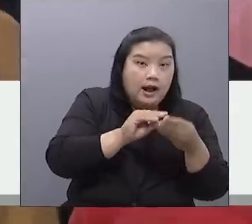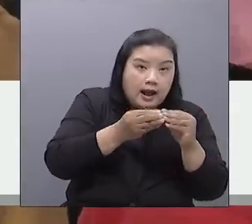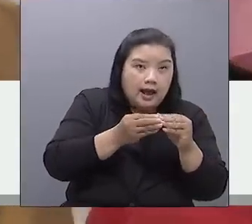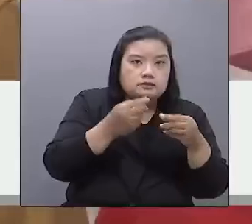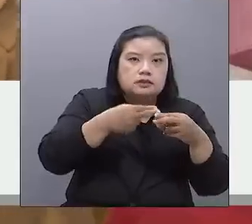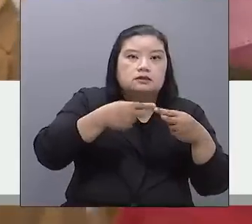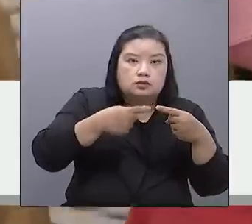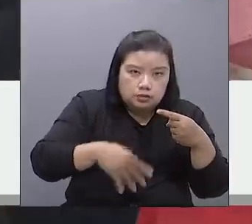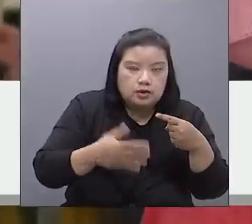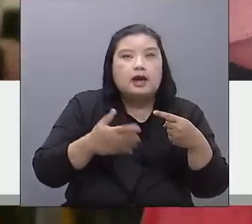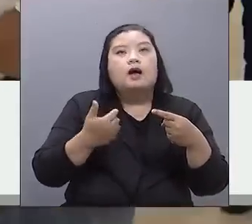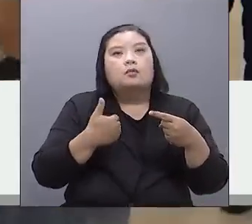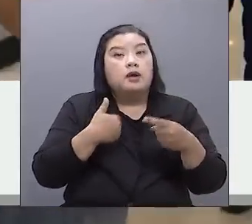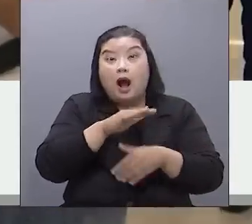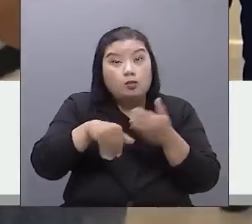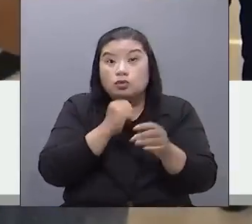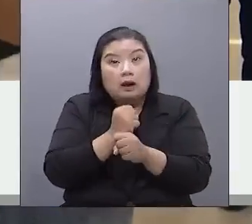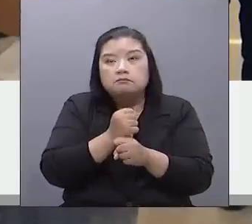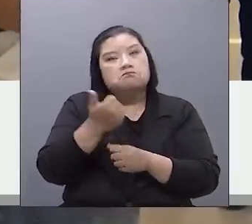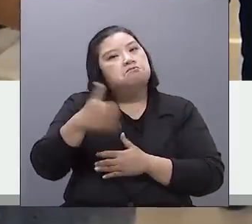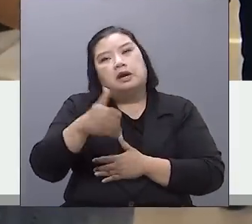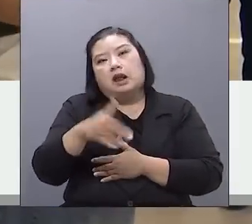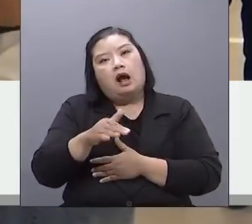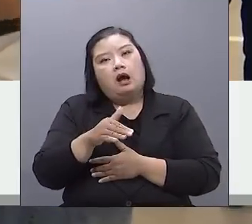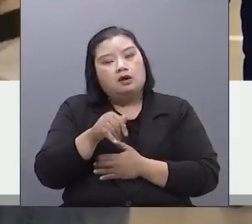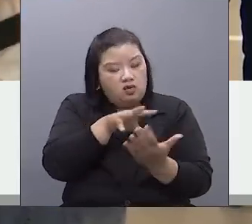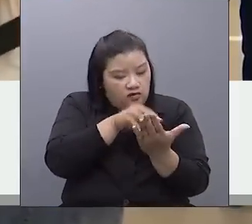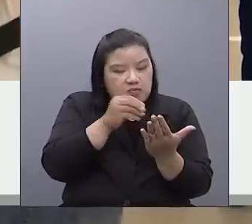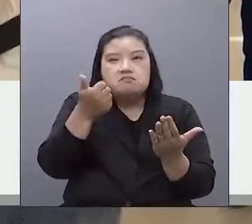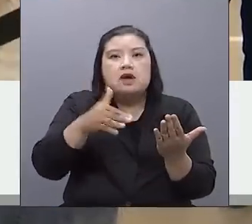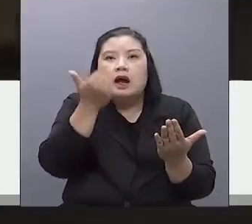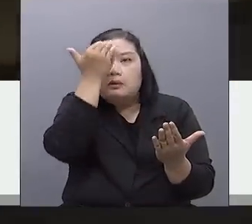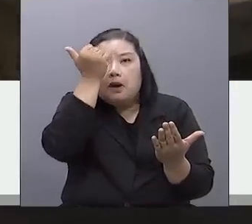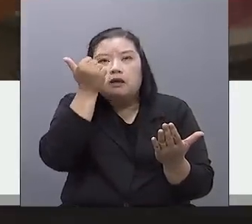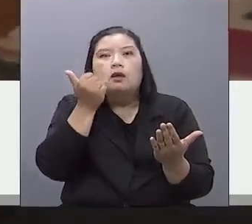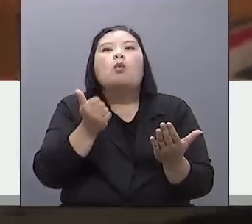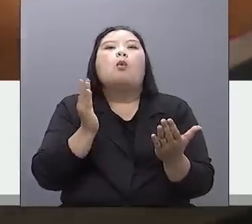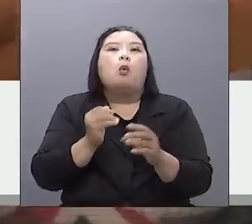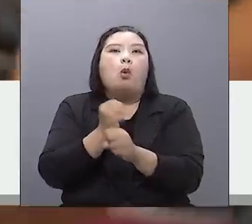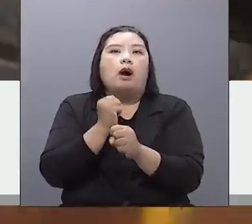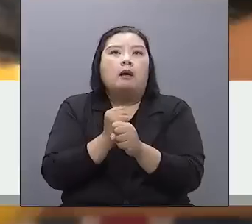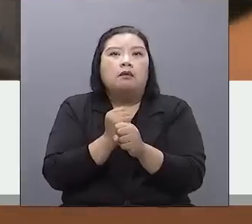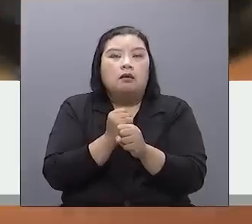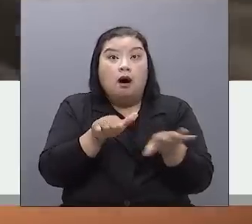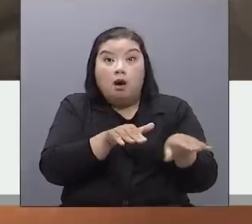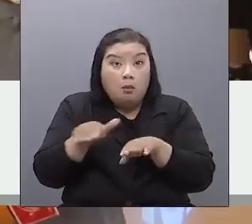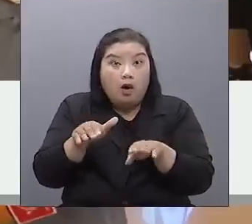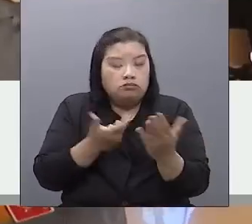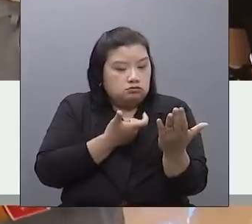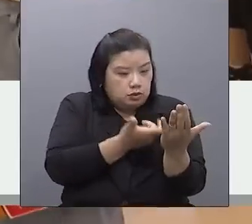มไปถึงชุดของจังหวัดไม่สามารถสแกน QR code ไปได้เลยนะคะเนื่องจากมีประชาชนมาใช้สิทธิ์พร้อมๆกันจำนวนม